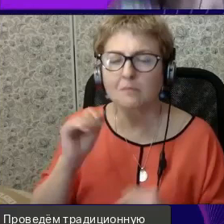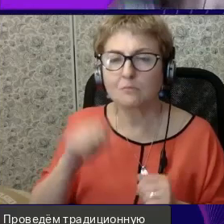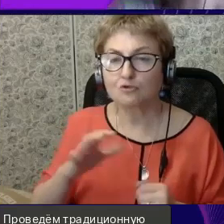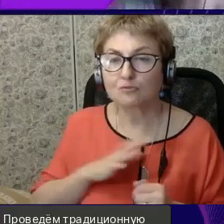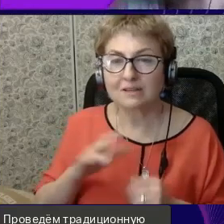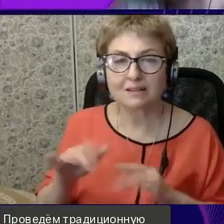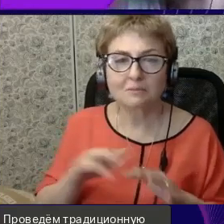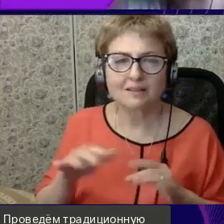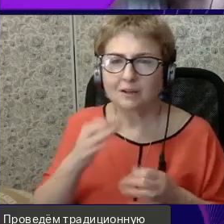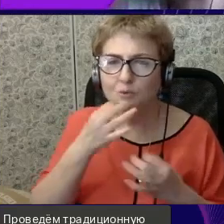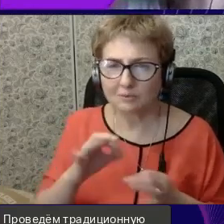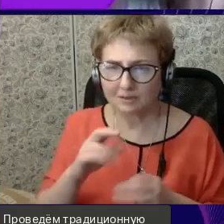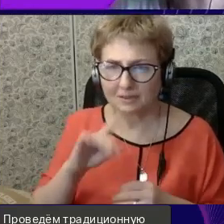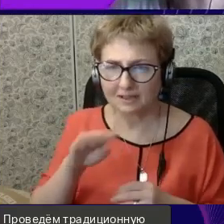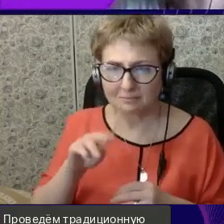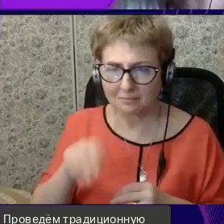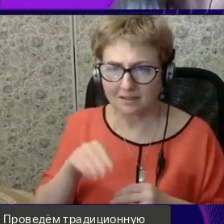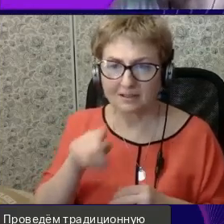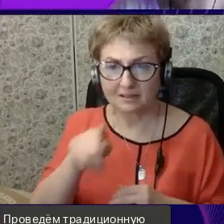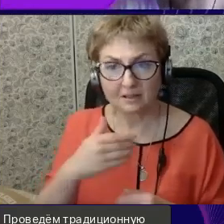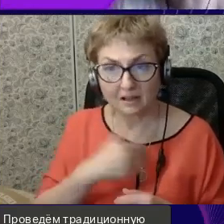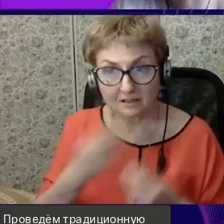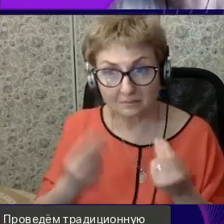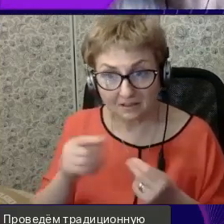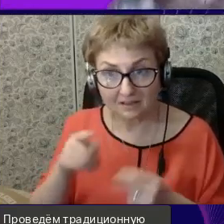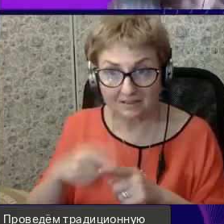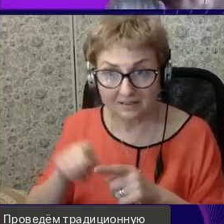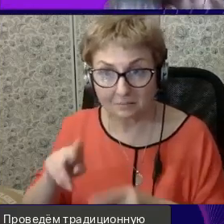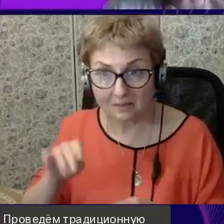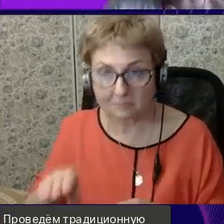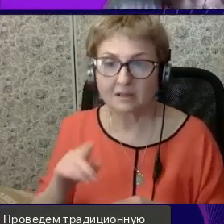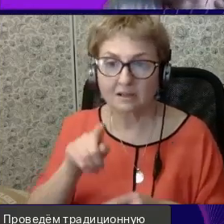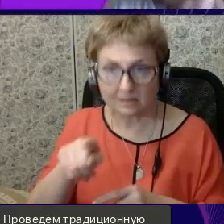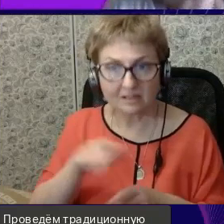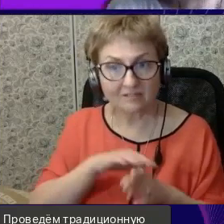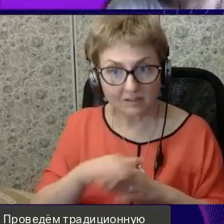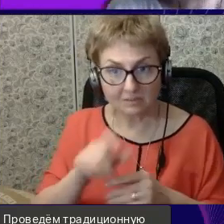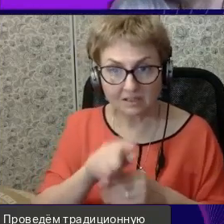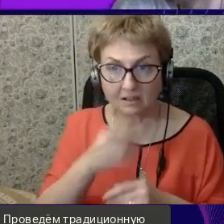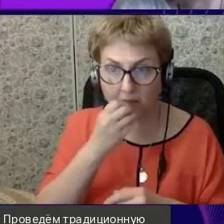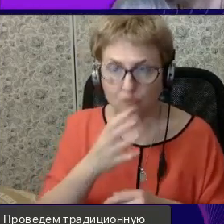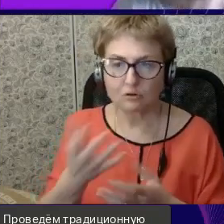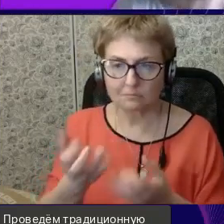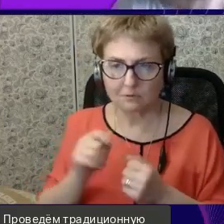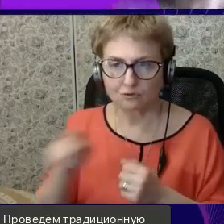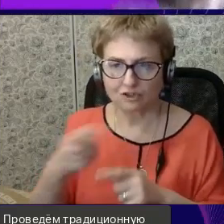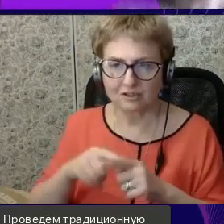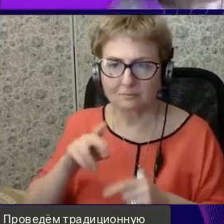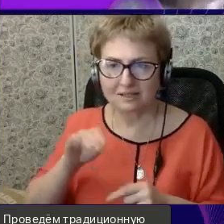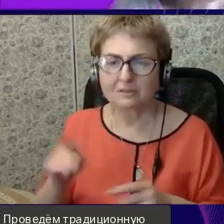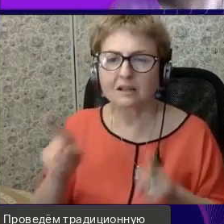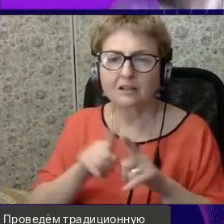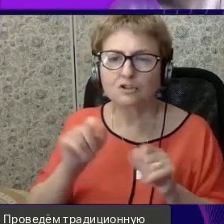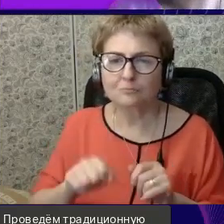дополнительные 5 минут прыжков на батуте. Это может быть манипуляция любым предметом. То есть, как бы ты хотел поиграть с этим